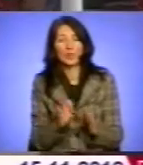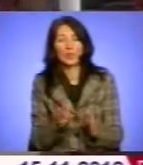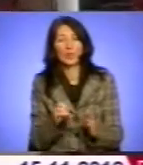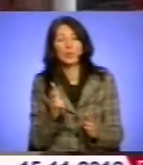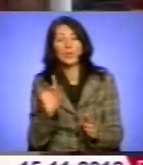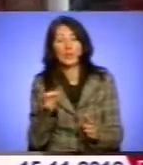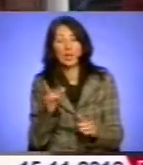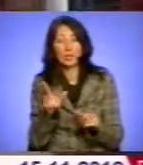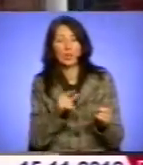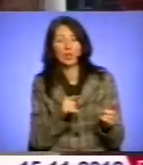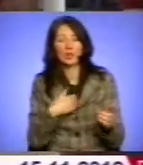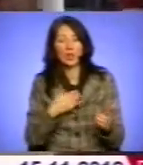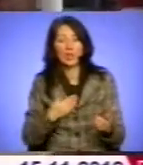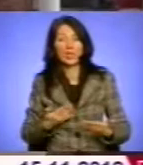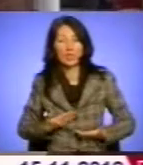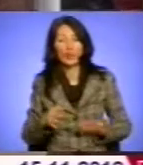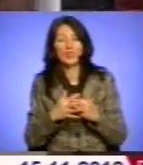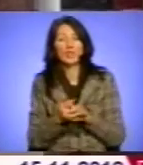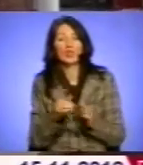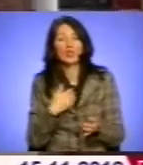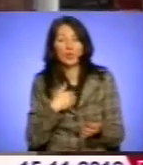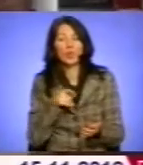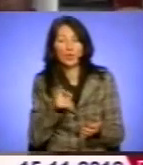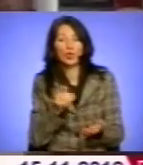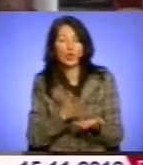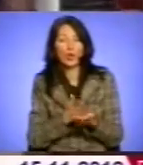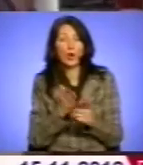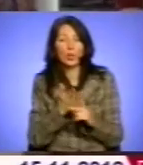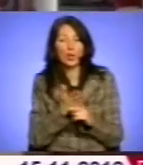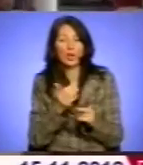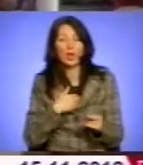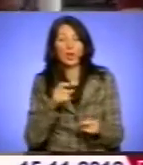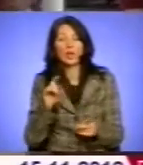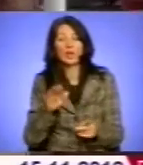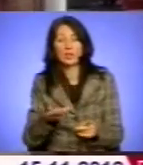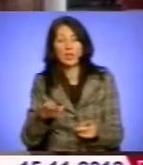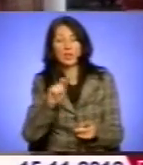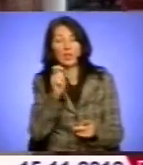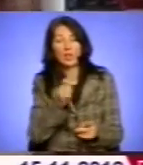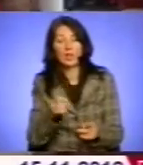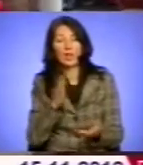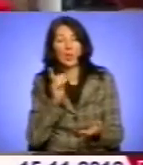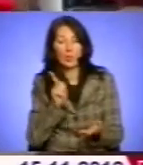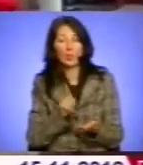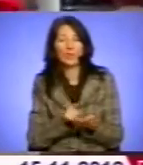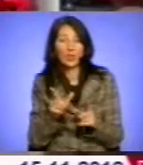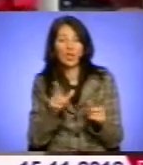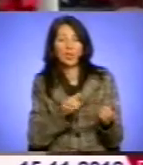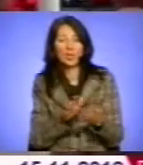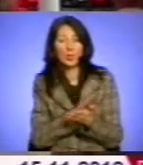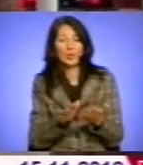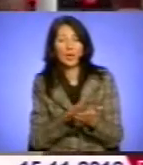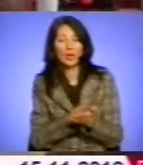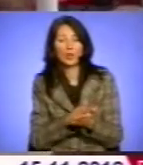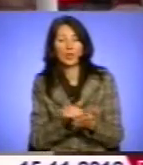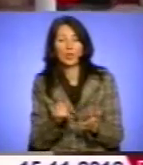Збирати не їхала, а от я живу в селі. І що мені з того, що я маю пільги? Я дитина війни, я повинна їхати все. І в ціло.